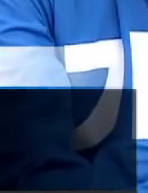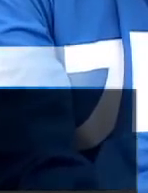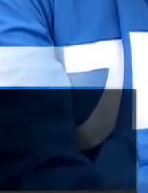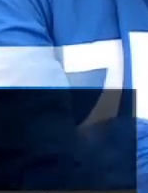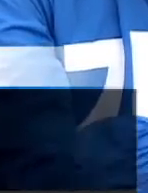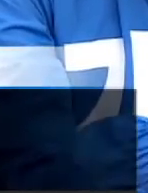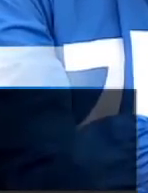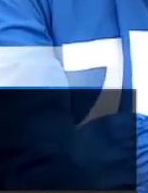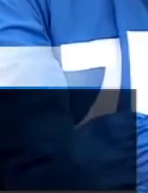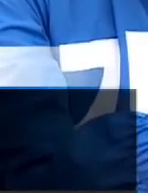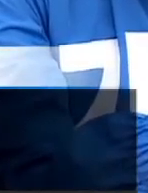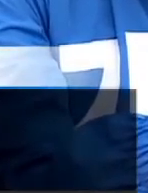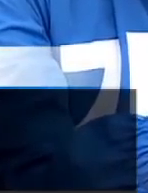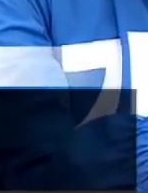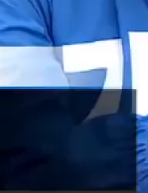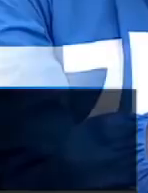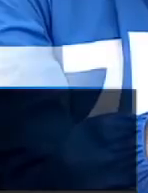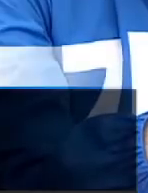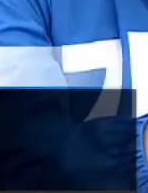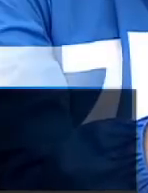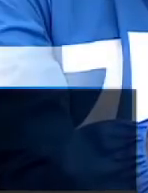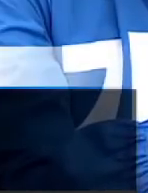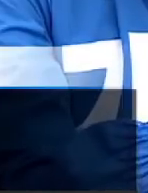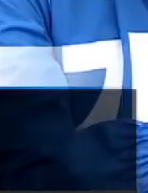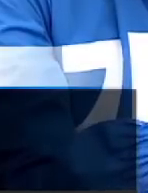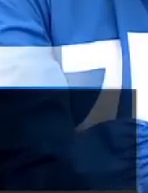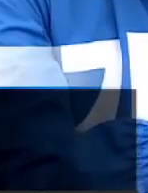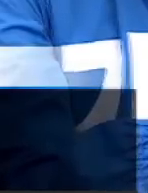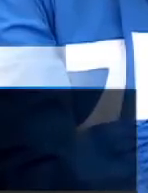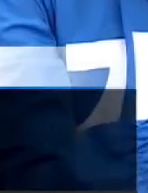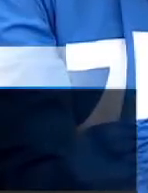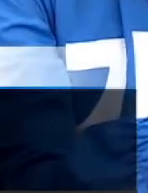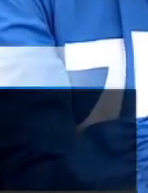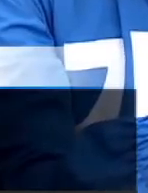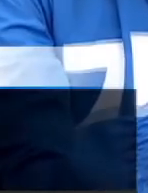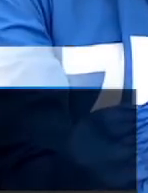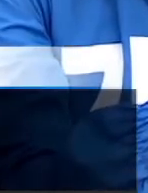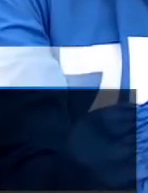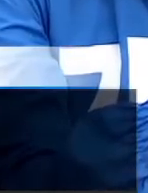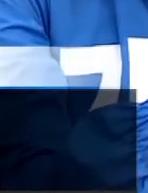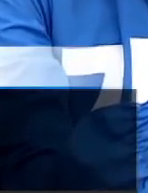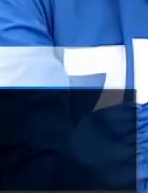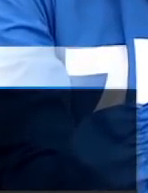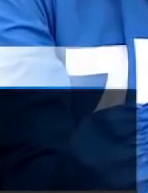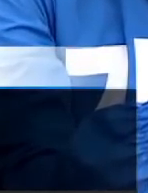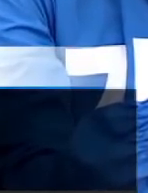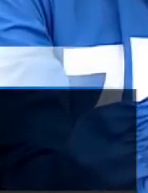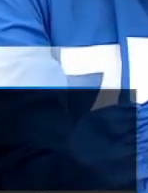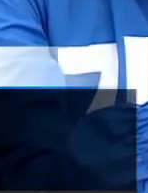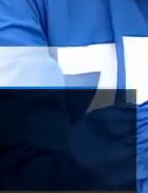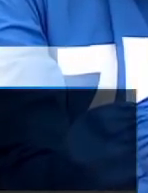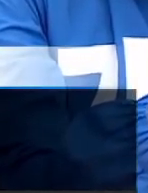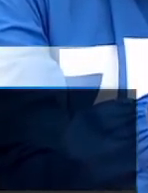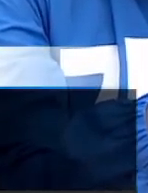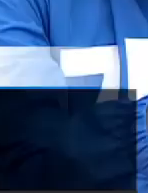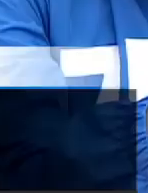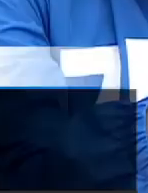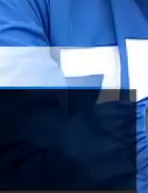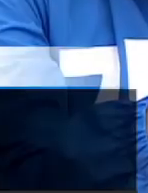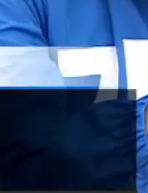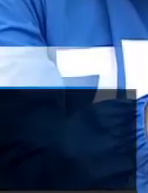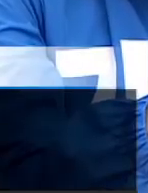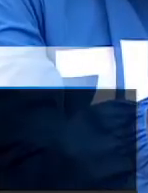선거운동을 보면 세르반테스의 소설 돈키호테가 생각이 납니다. 김종인 선대위원장은